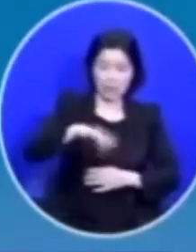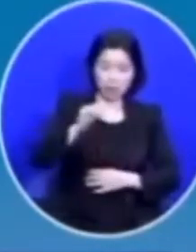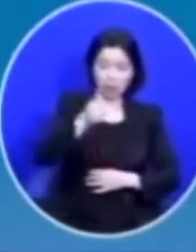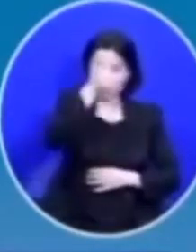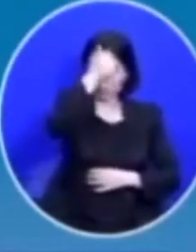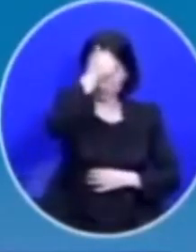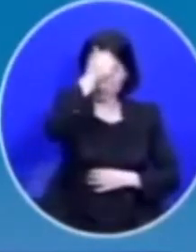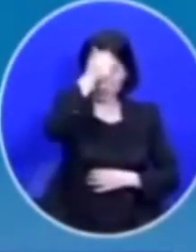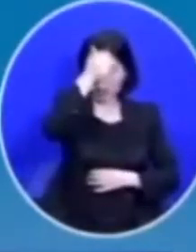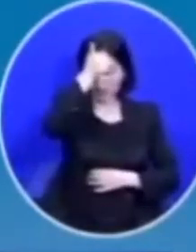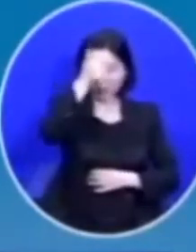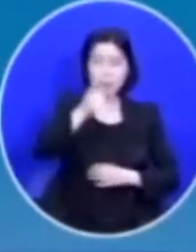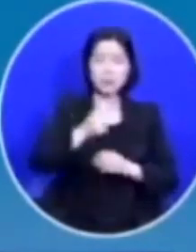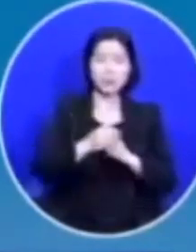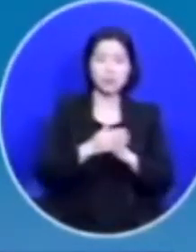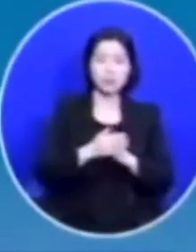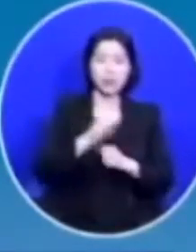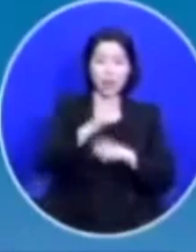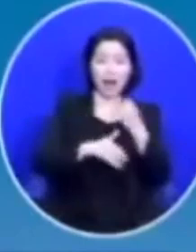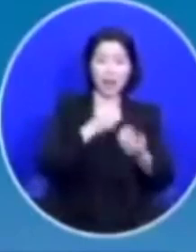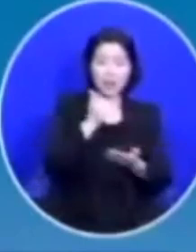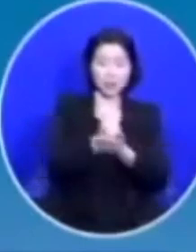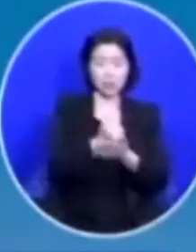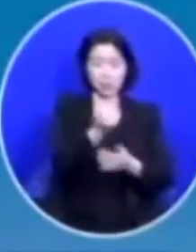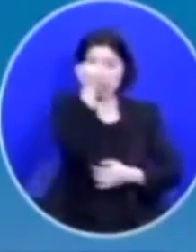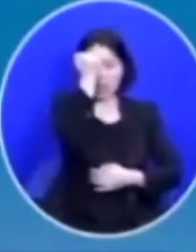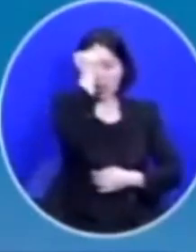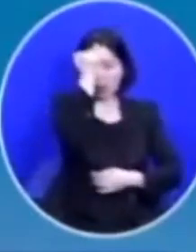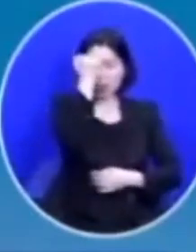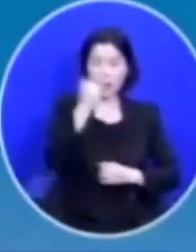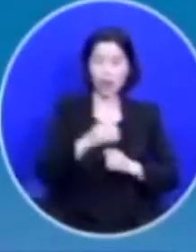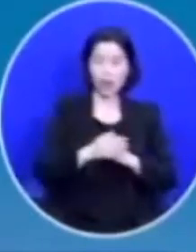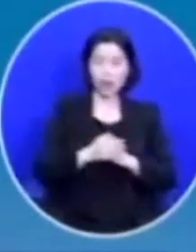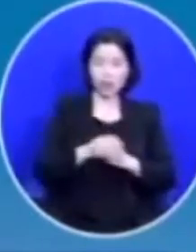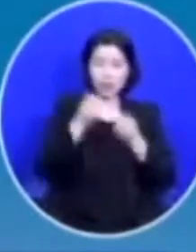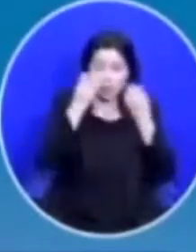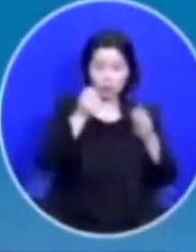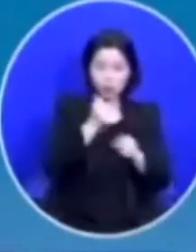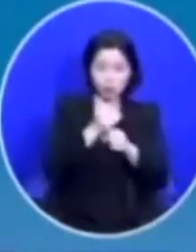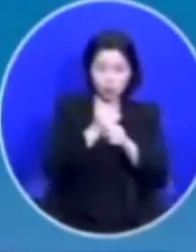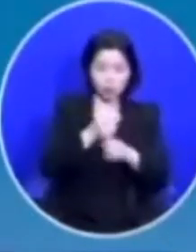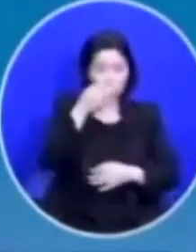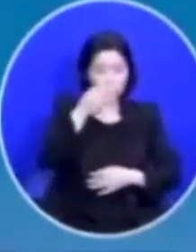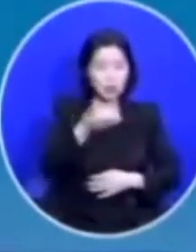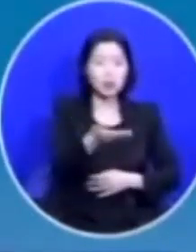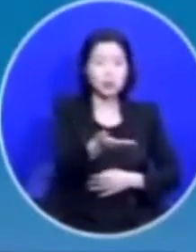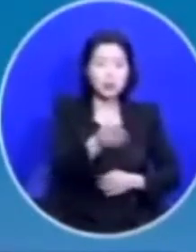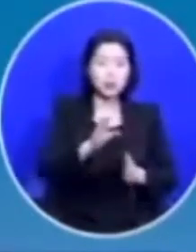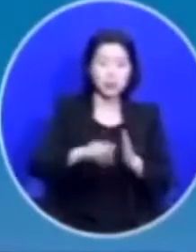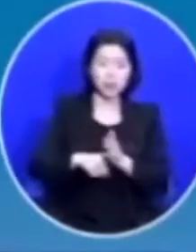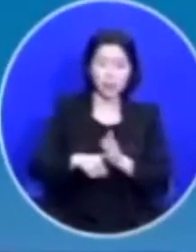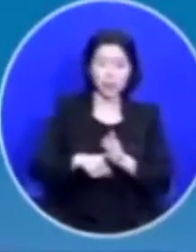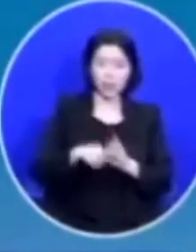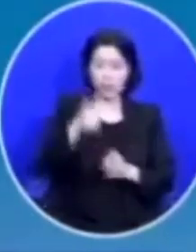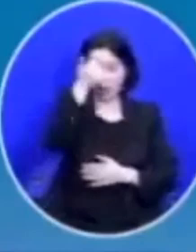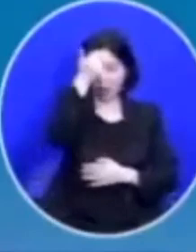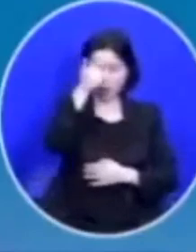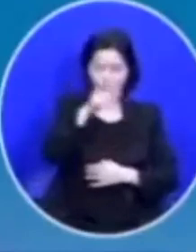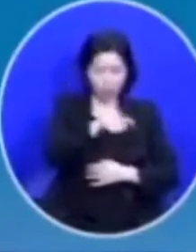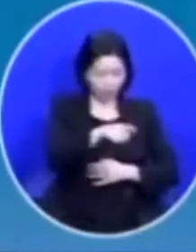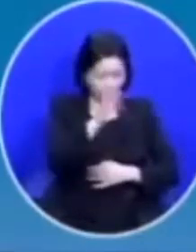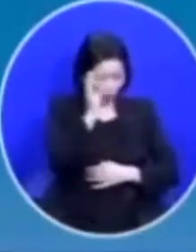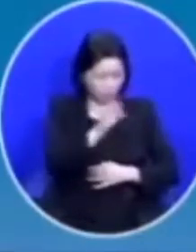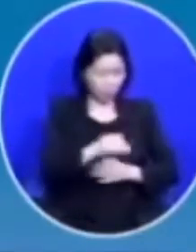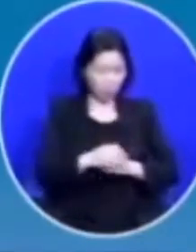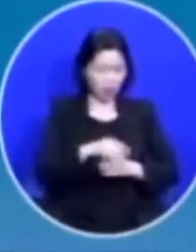아담이 하나님의 하와를 아 창조하시고 보여주었을 때 그는 하와를 보기를